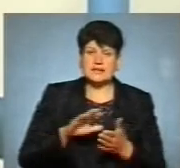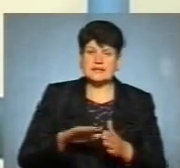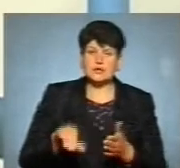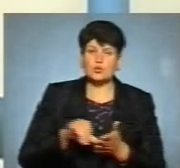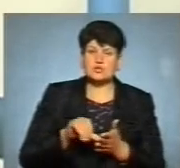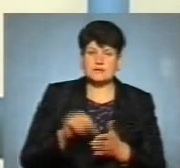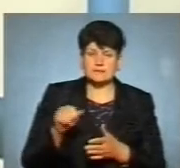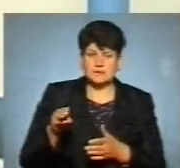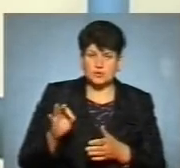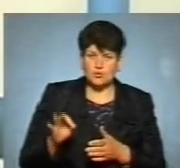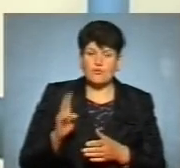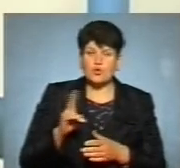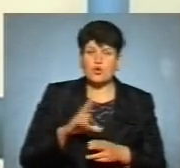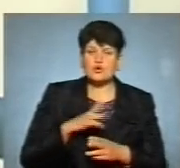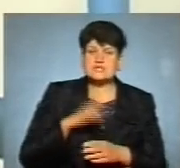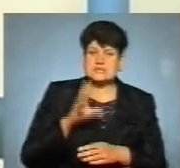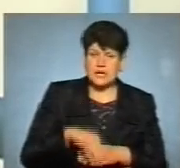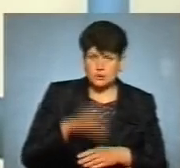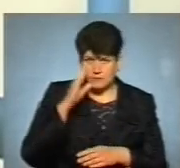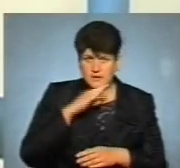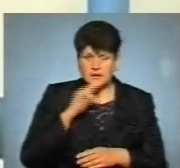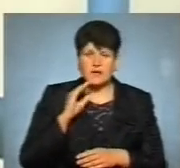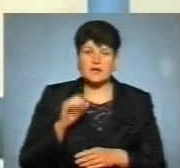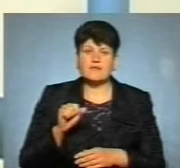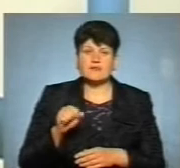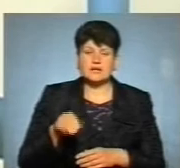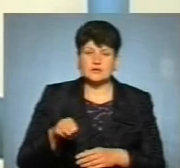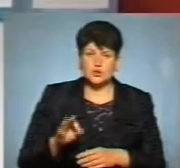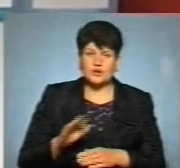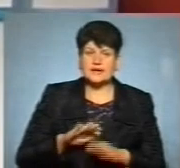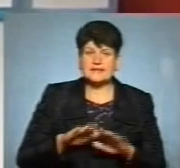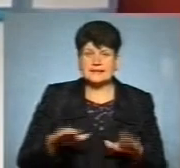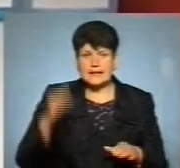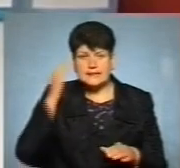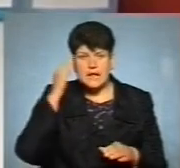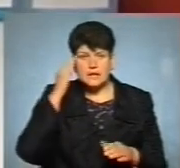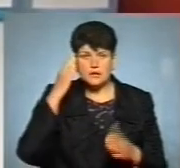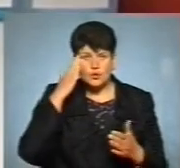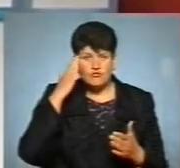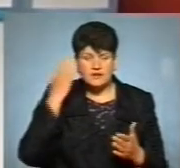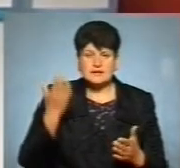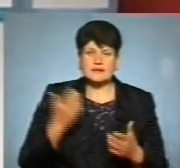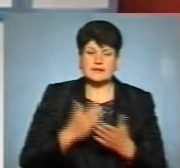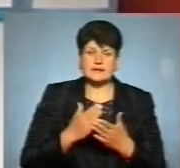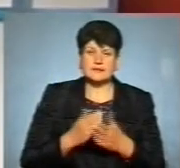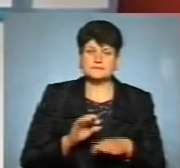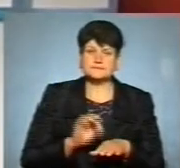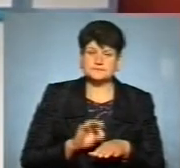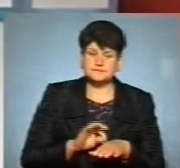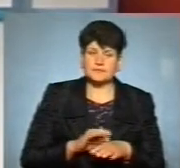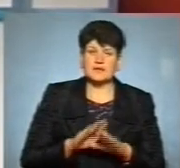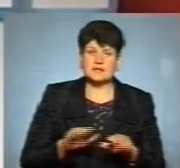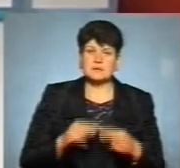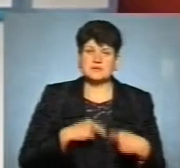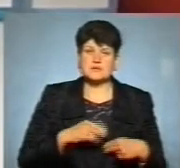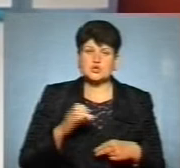операції, також чиї батьки загинули під час АТО, діти талановиті та обдаровані, такі, що перебувають на диспансерному обліку, діти працівників